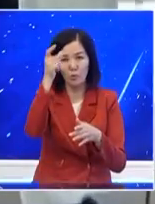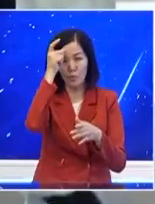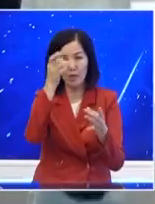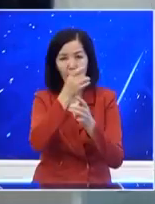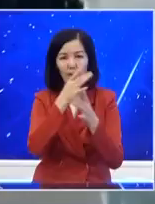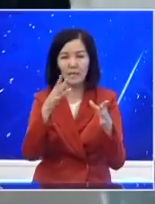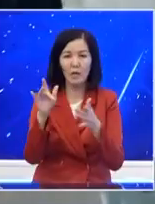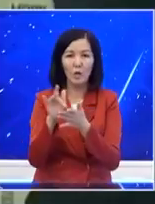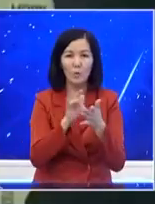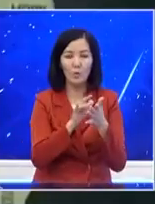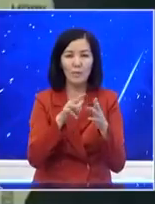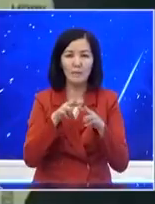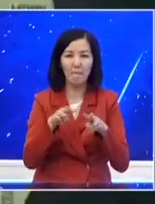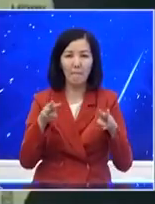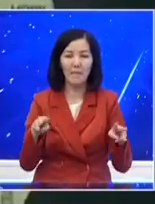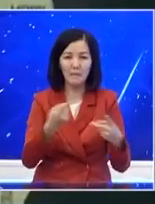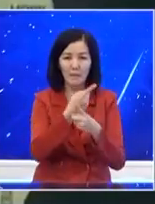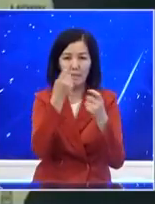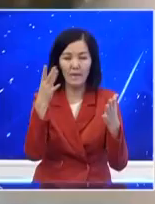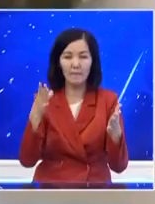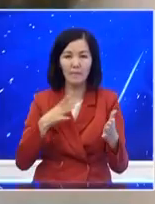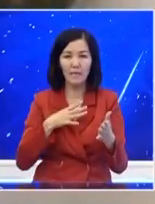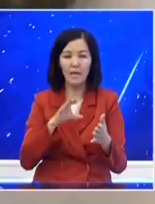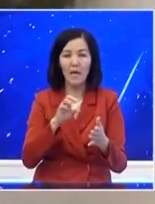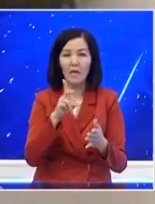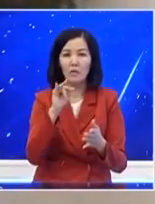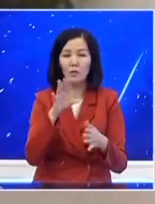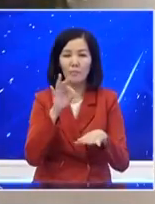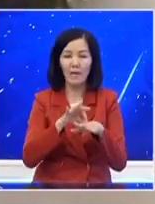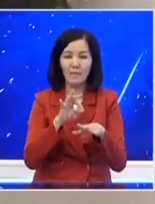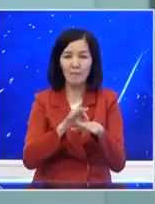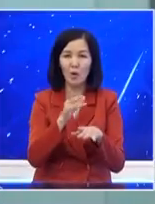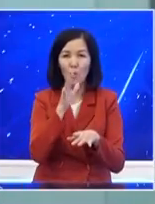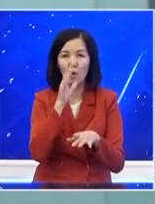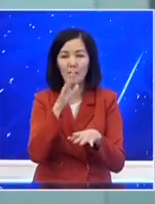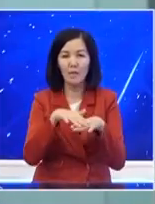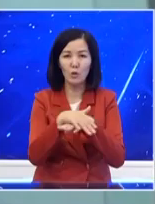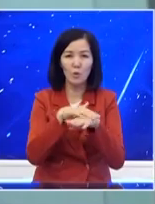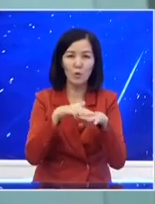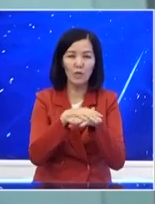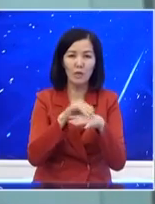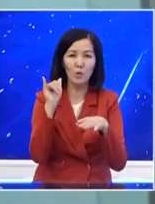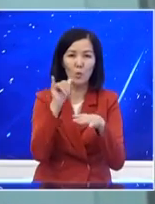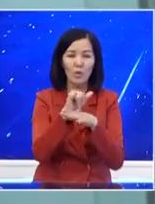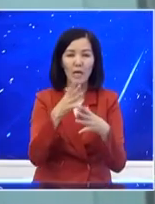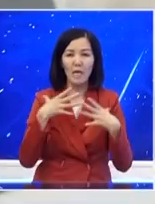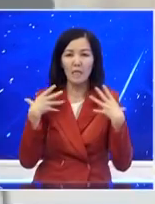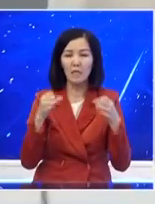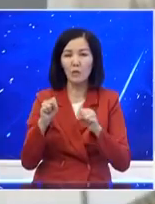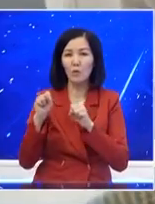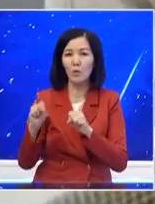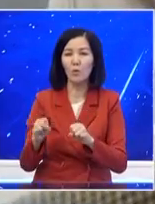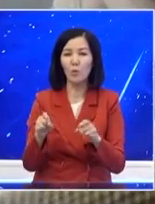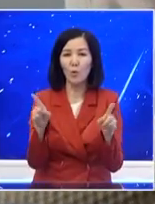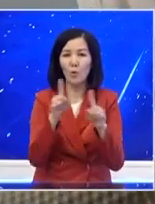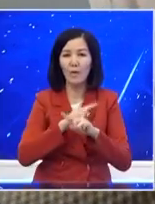және туризм министрі мәлімдеді. Мехмет Нури Эрсойдың айтуынша, пандемия кезінде елдегі тұрғындар мен қонақтардың денсаулығын қорғауға